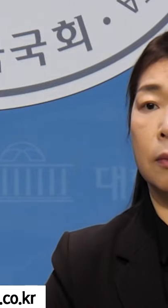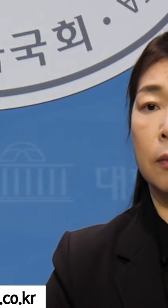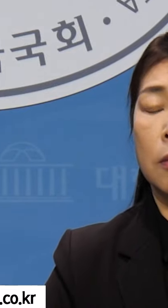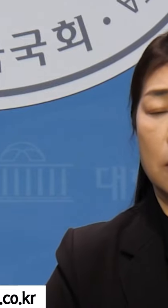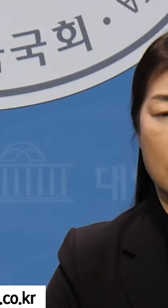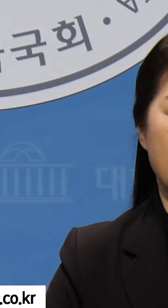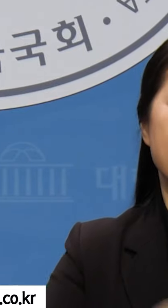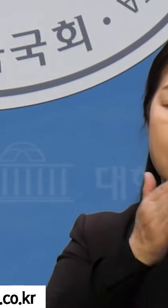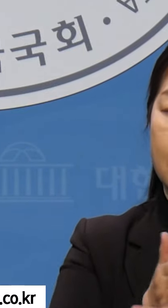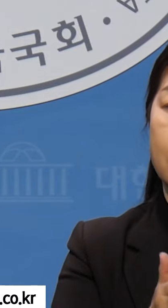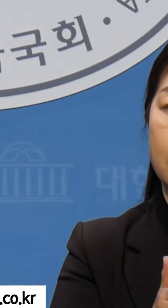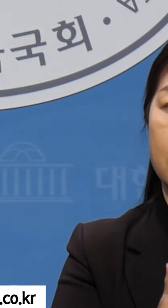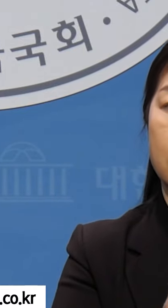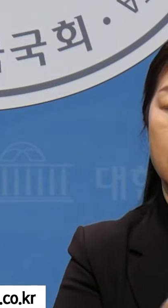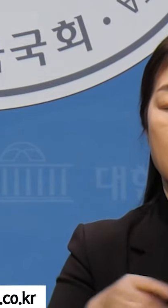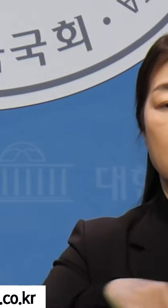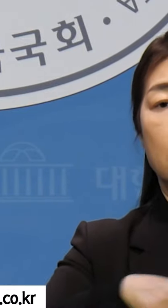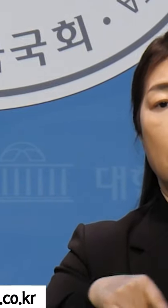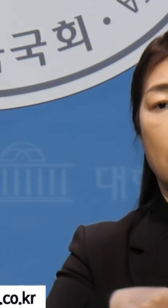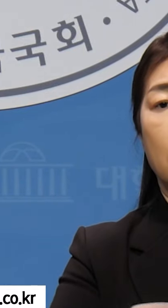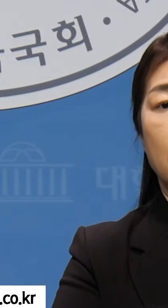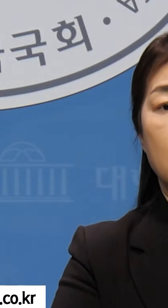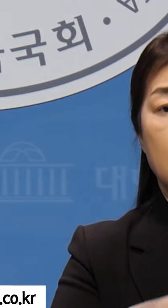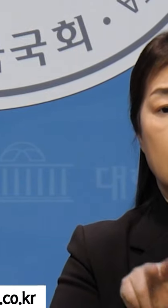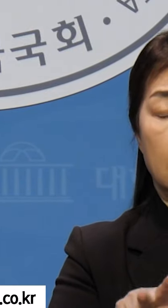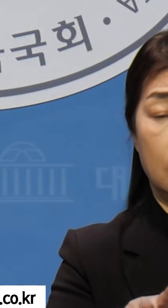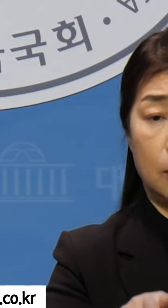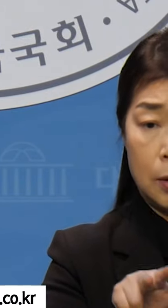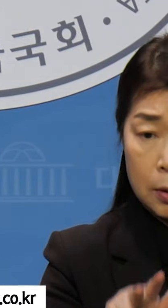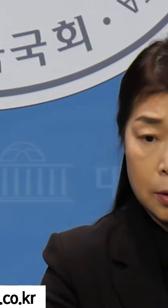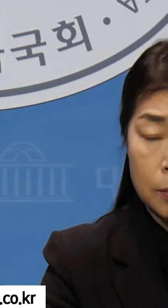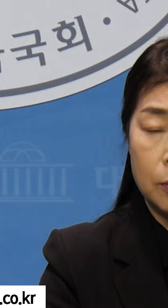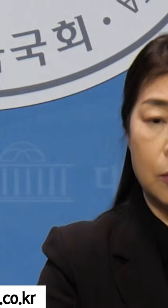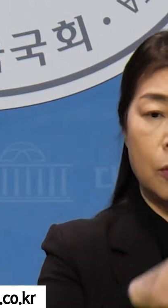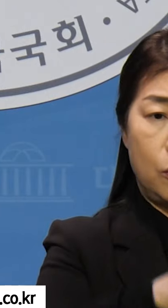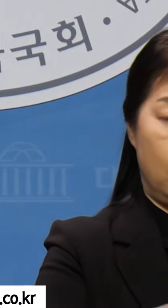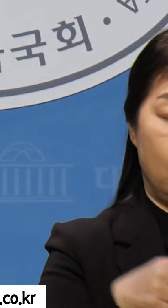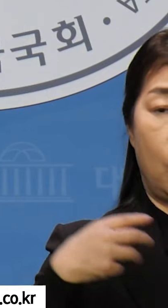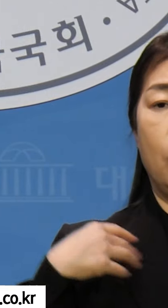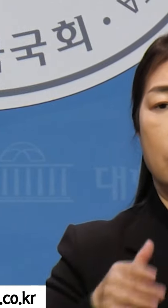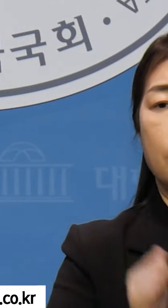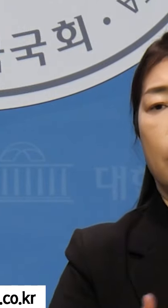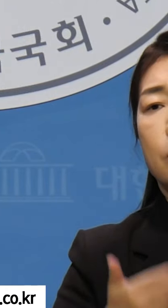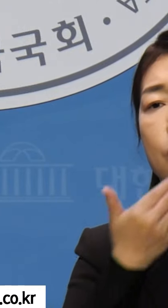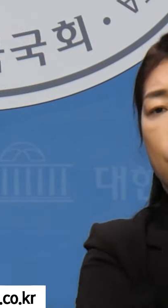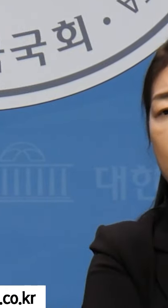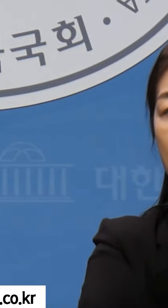프레임을 거부하고 정권 심판이라는 대의만 생각해야 합니다.